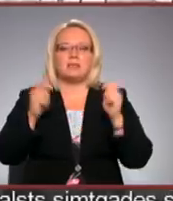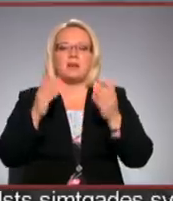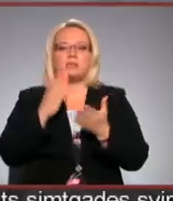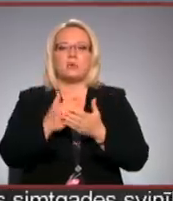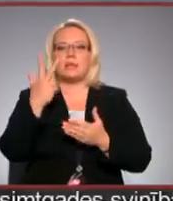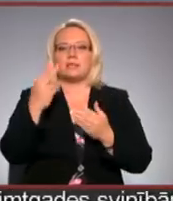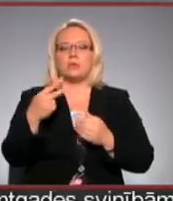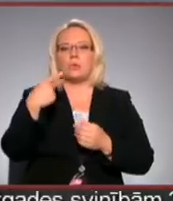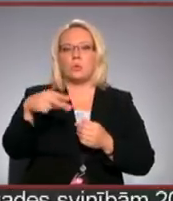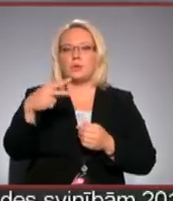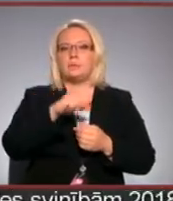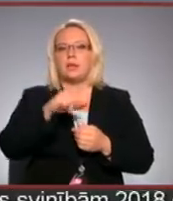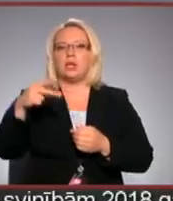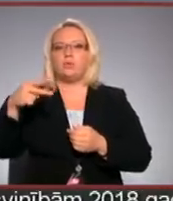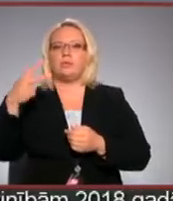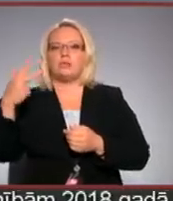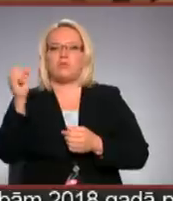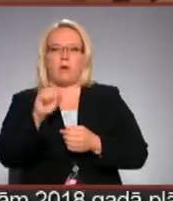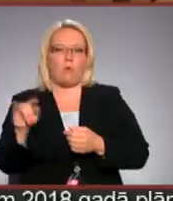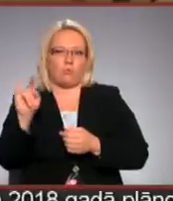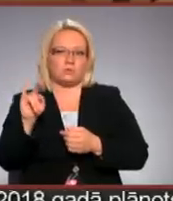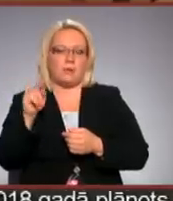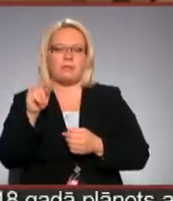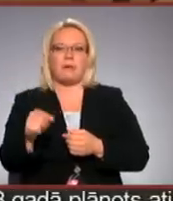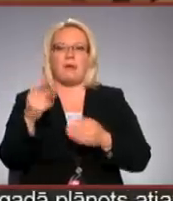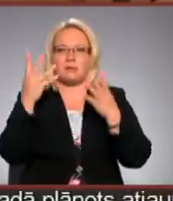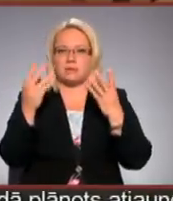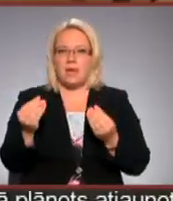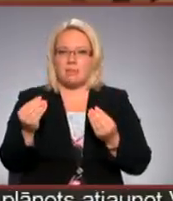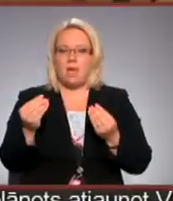no 20. Līdz 23. Augustam. Tajās dienās